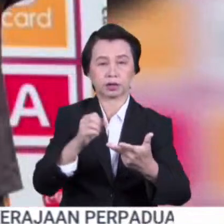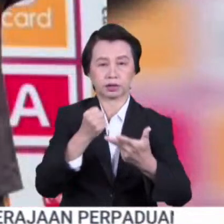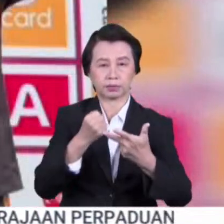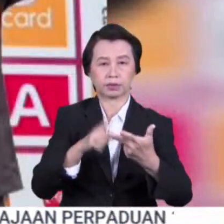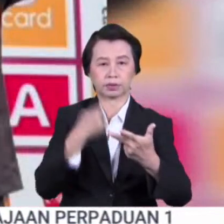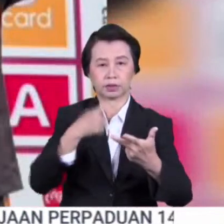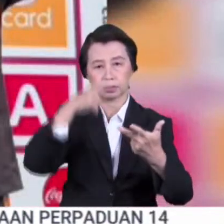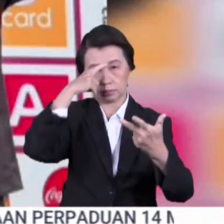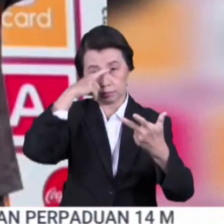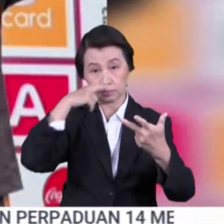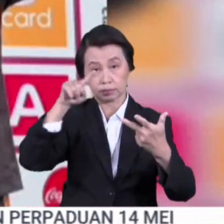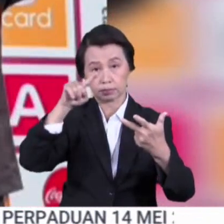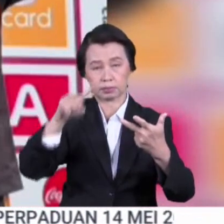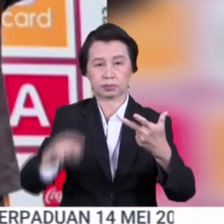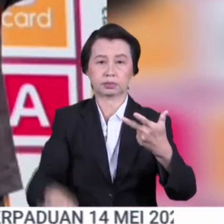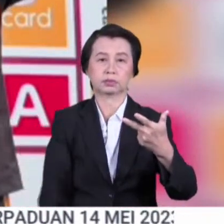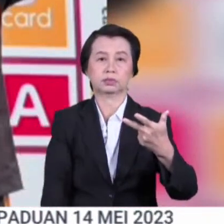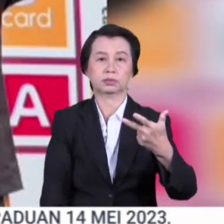dari Thailand.